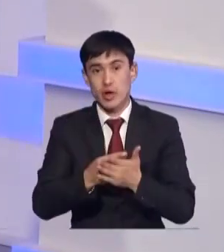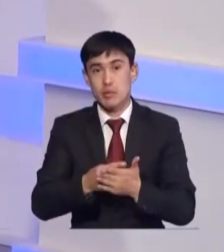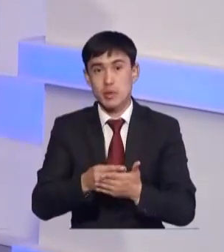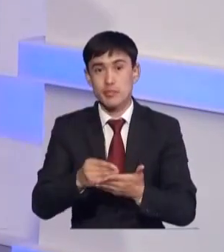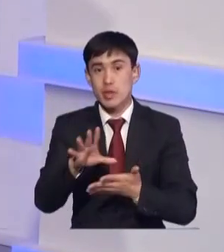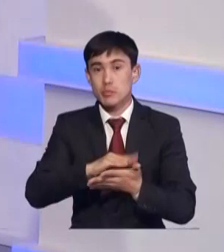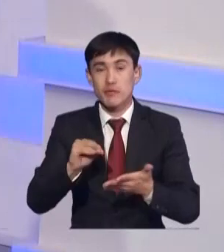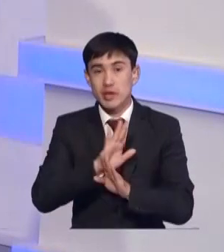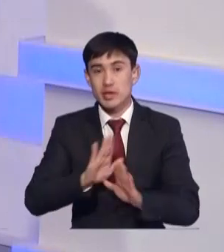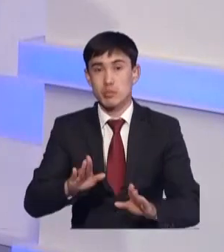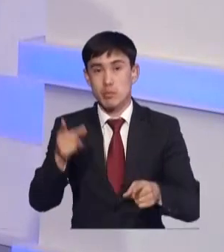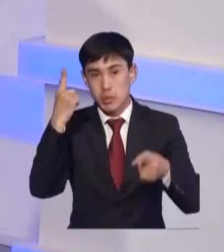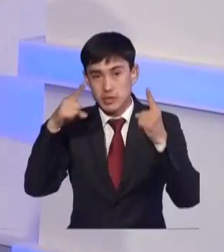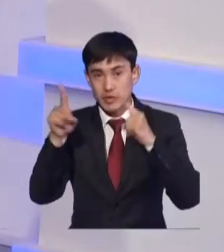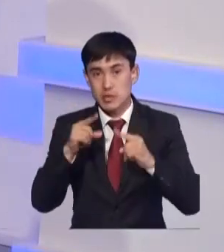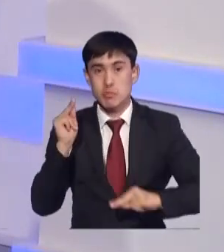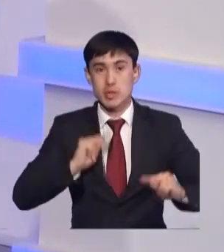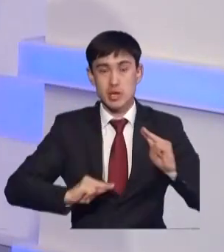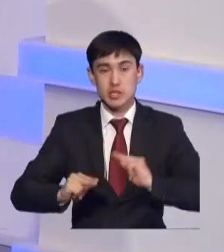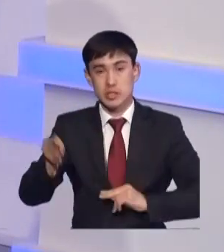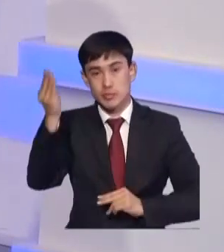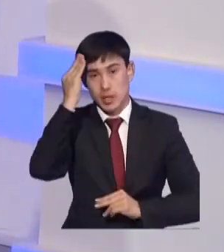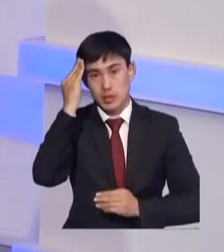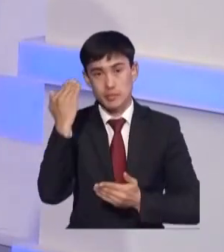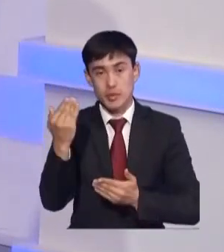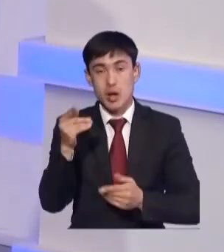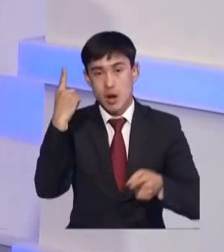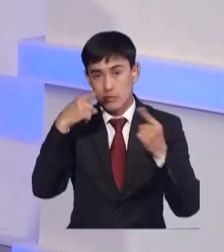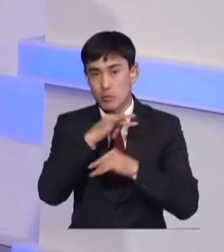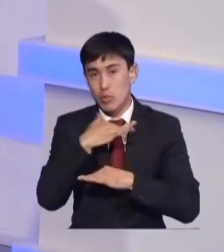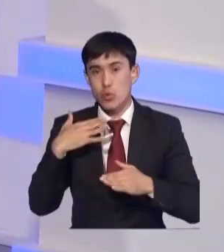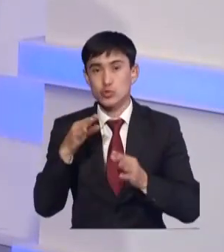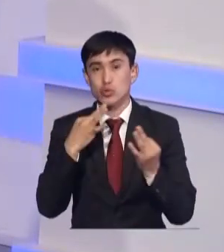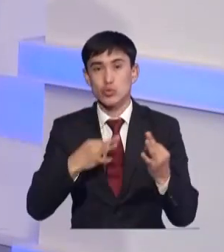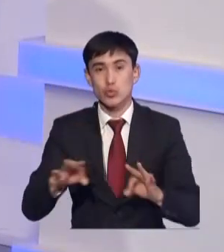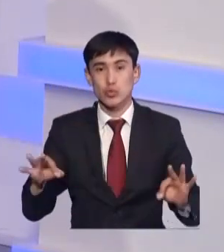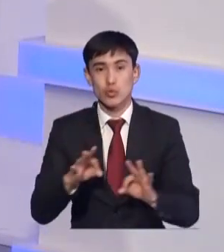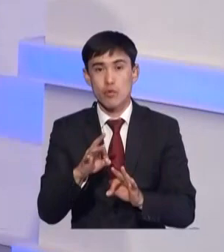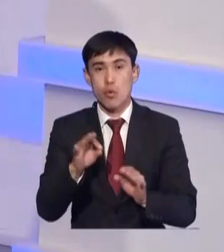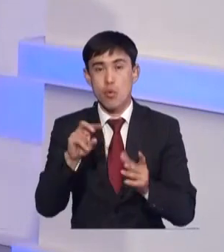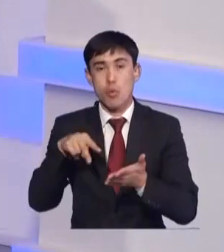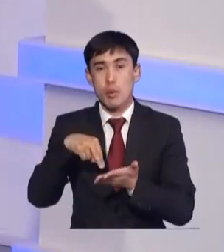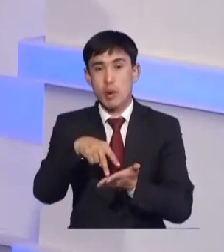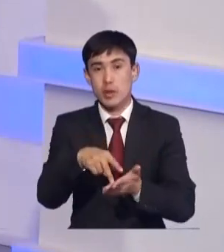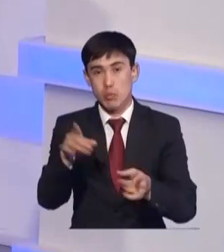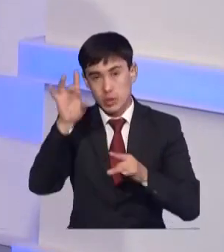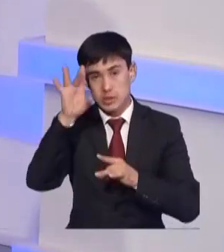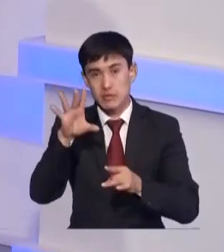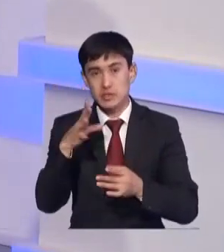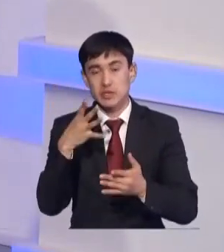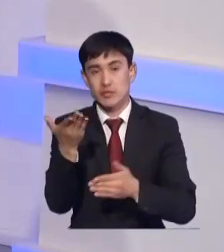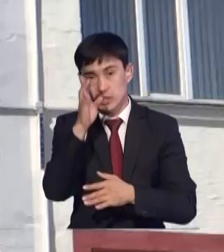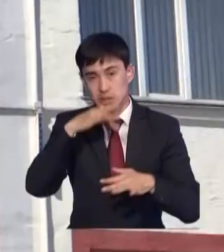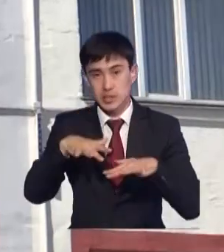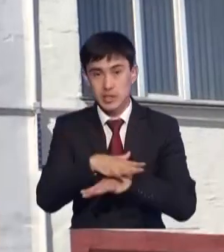неповторимыми произведениями и педагогическим талантом автор множества юе оперы и балета он прославился не только в